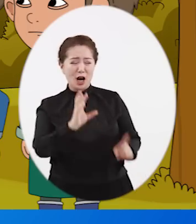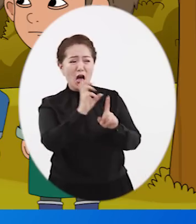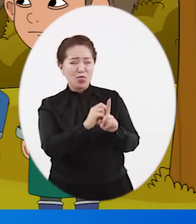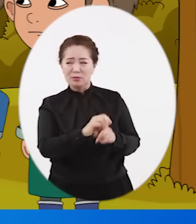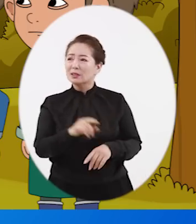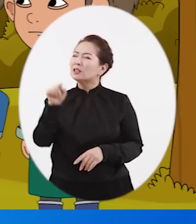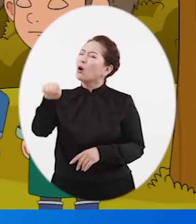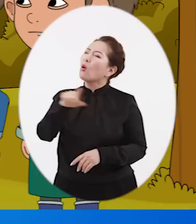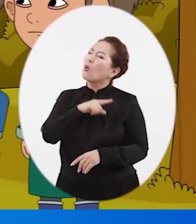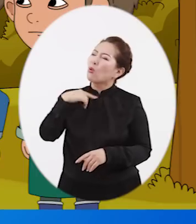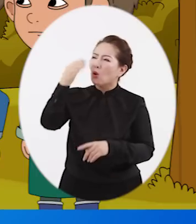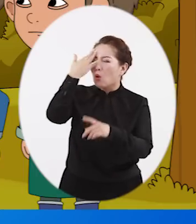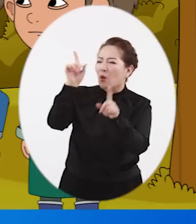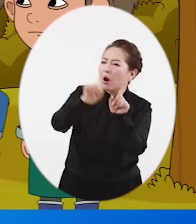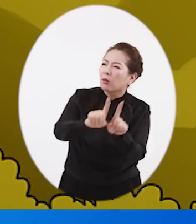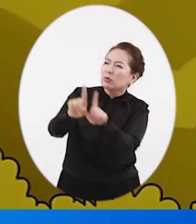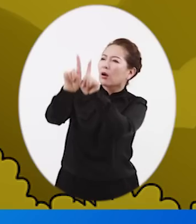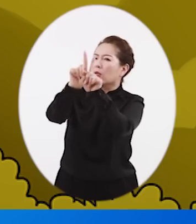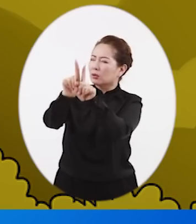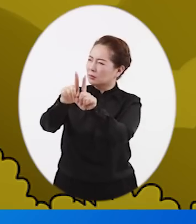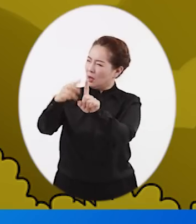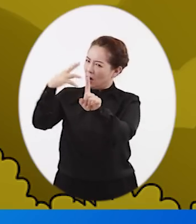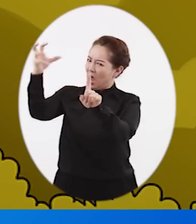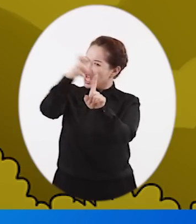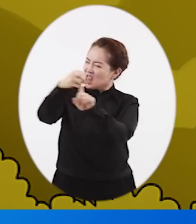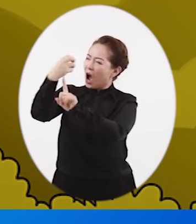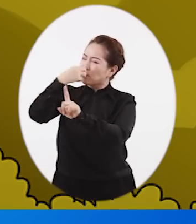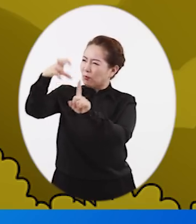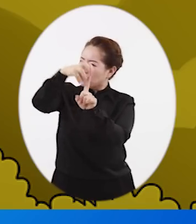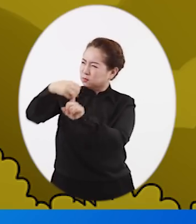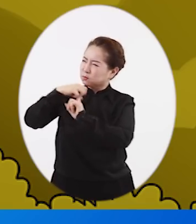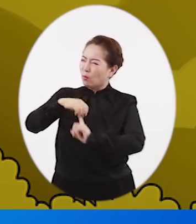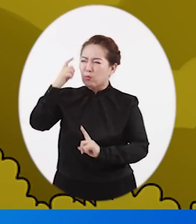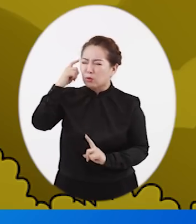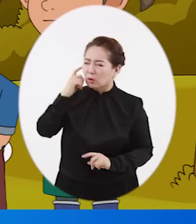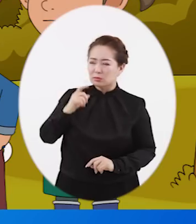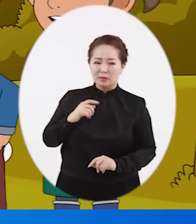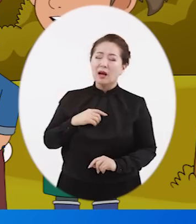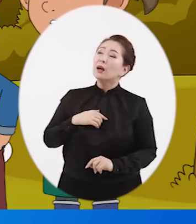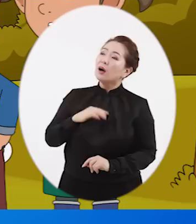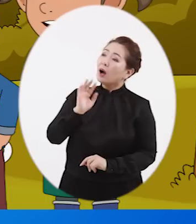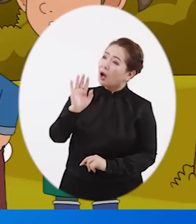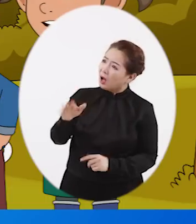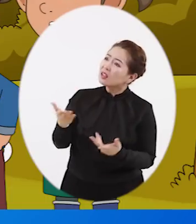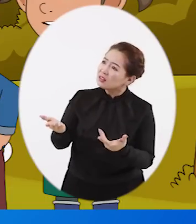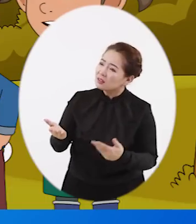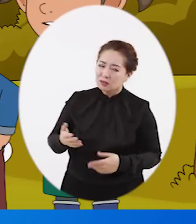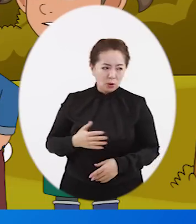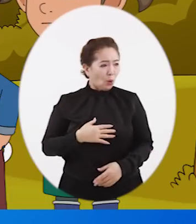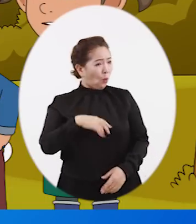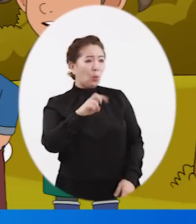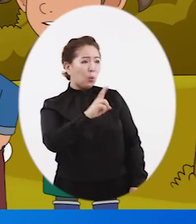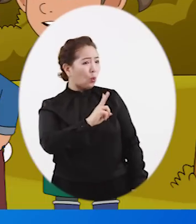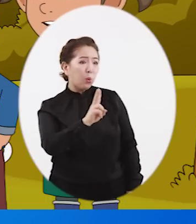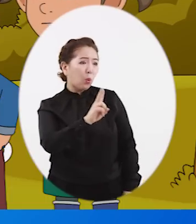Юу би ямар юу гэсэн? Та нар чинь амтан андуураад байгаа юм биш үсттэй. Та тэр өвөөг дагуулад яваад ахаар